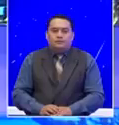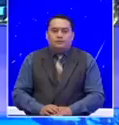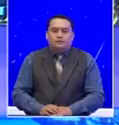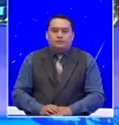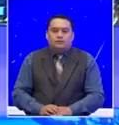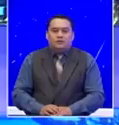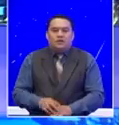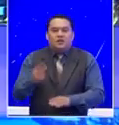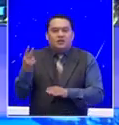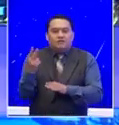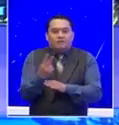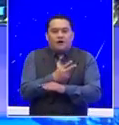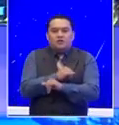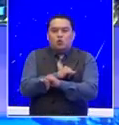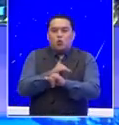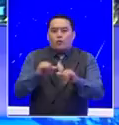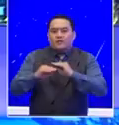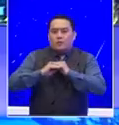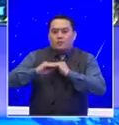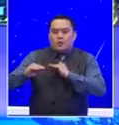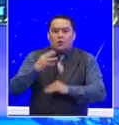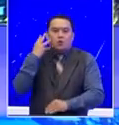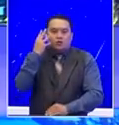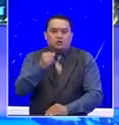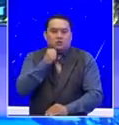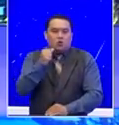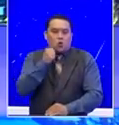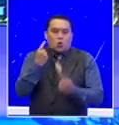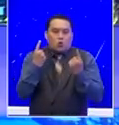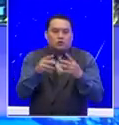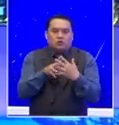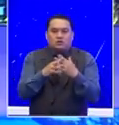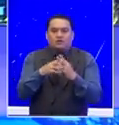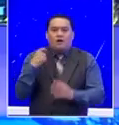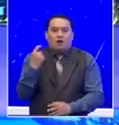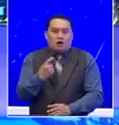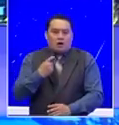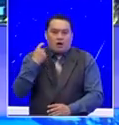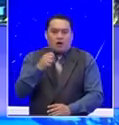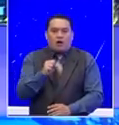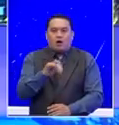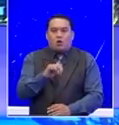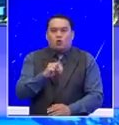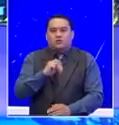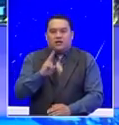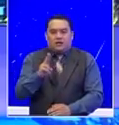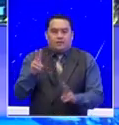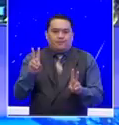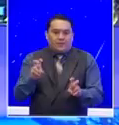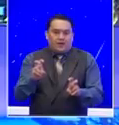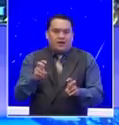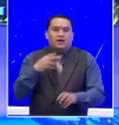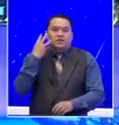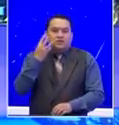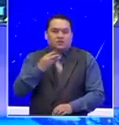Почти в два раза увеличила посевные площади сахарной свеклы одно из крупнейших крестьянских хозяйств Аксуского района Кокозек. Свекловоды